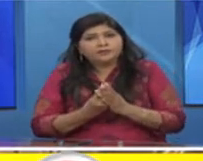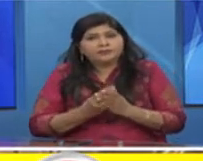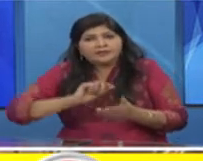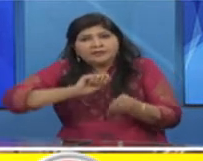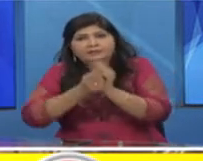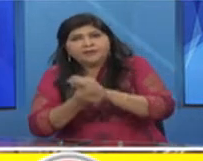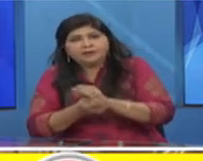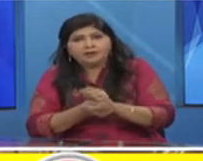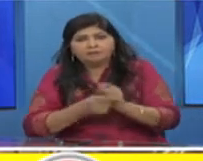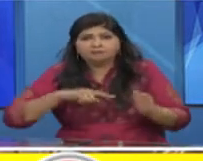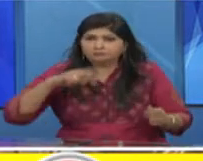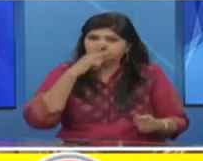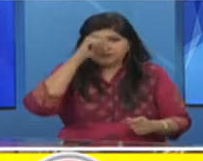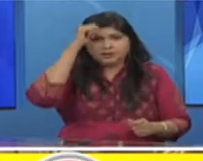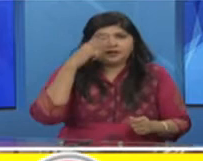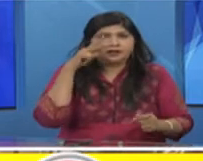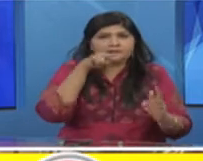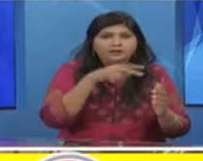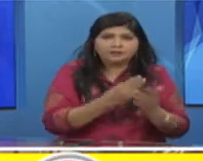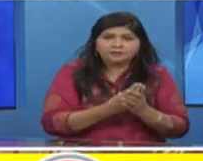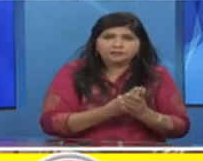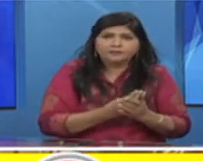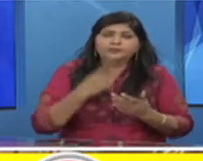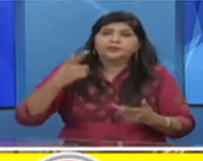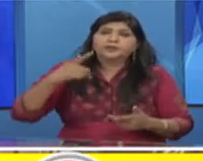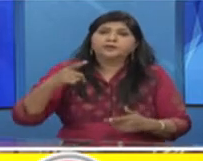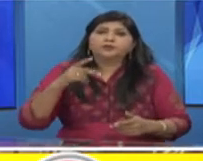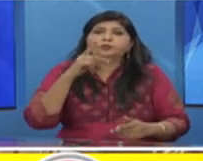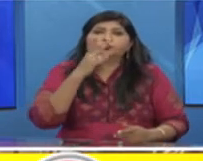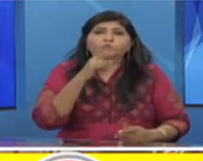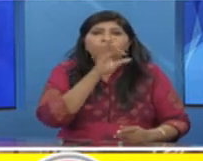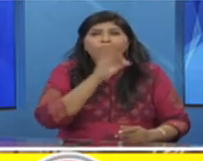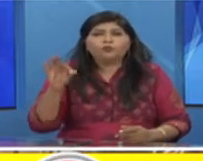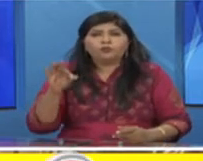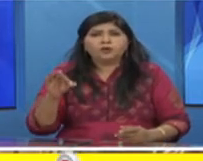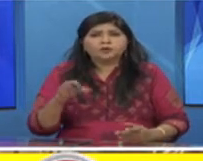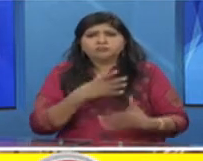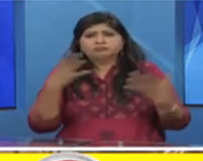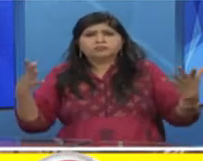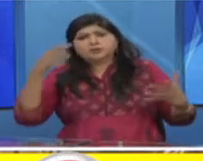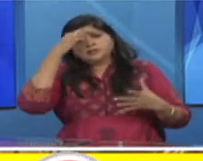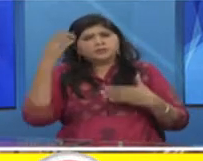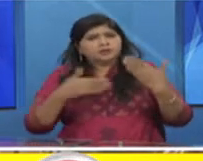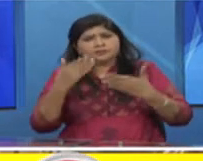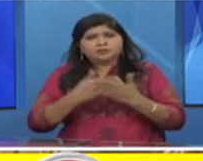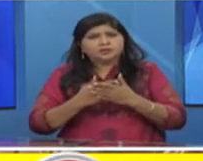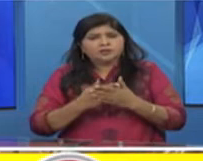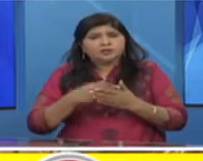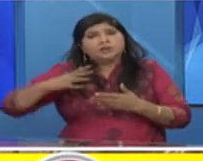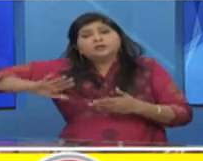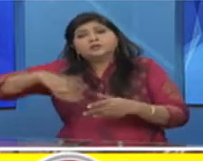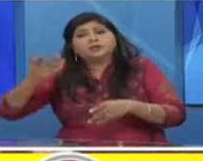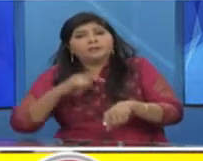बदलाव देश ने महसूस किया। एक तरफ 2 हफ्ते तक गर्माहट के लिए सब कुछ हुआ था,